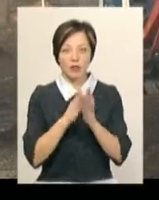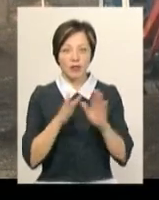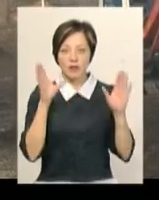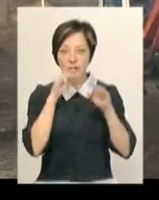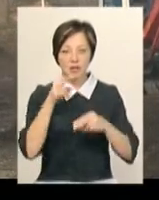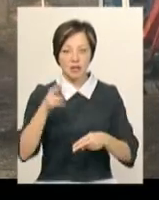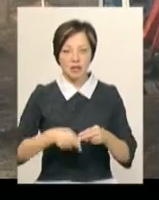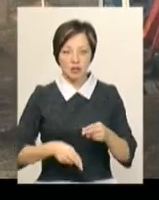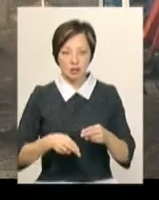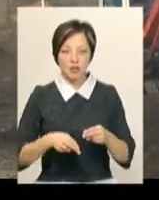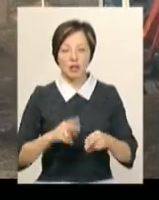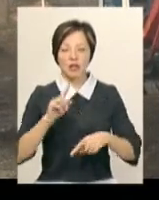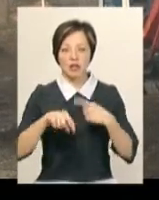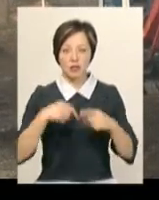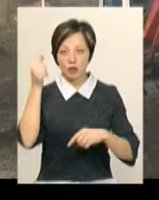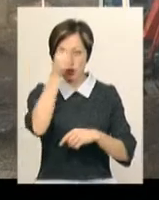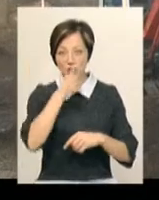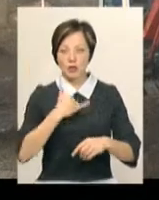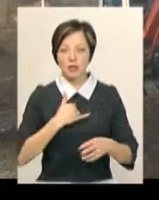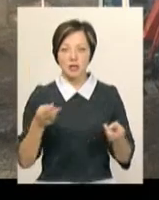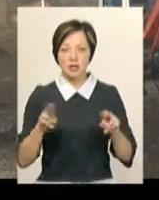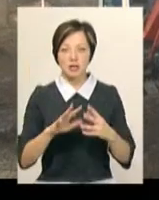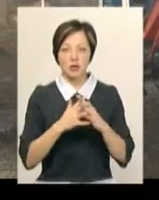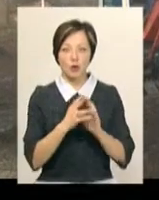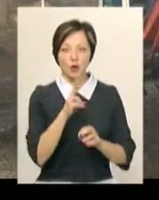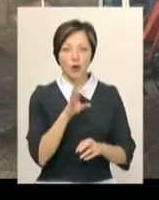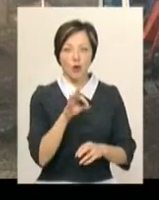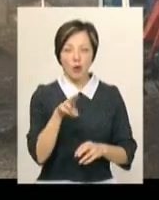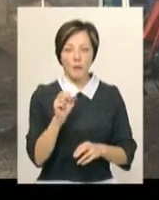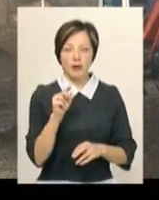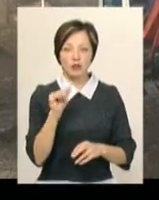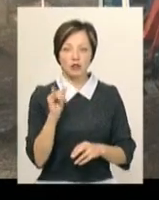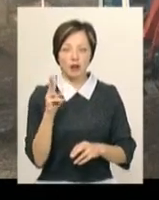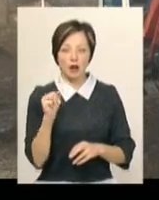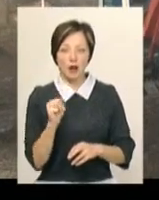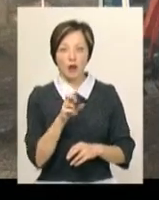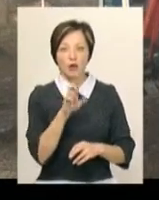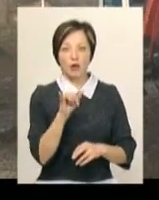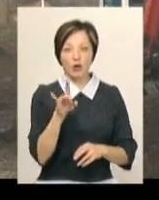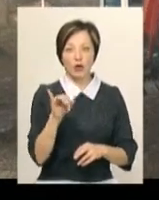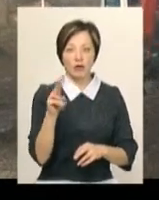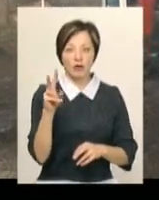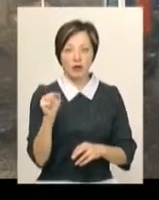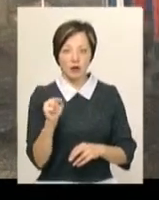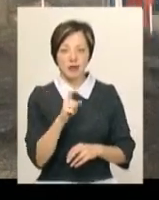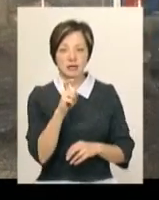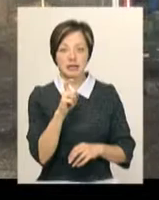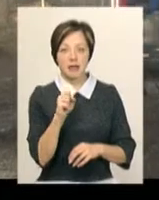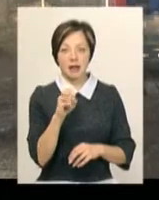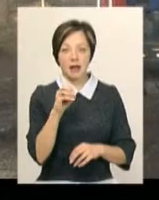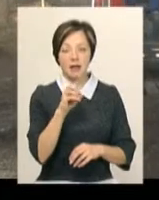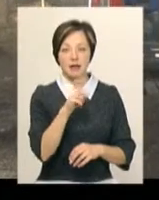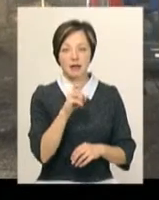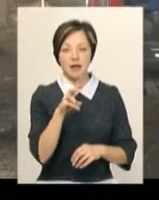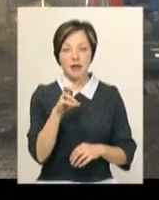встигнемо закінчити. Тобто, на слідуючий рік нас залишається село Ковпачівка, третя черга – Бубнівка, друга черга – Зеленці і друга